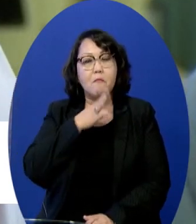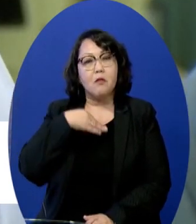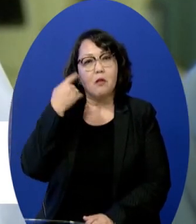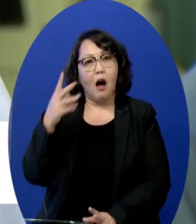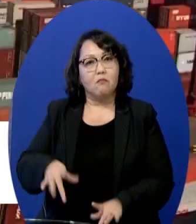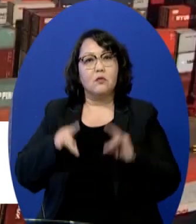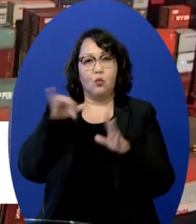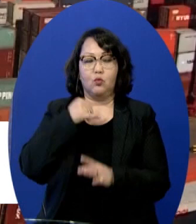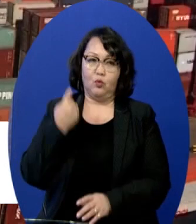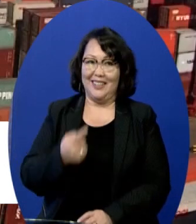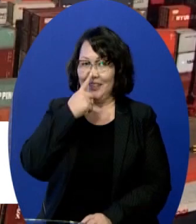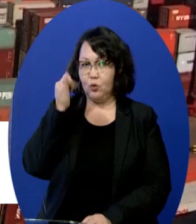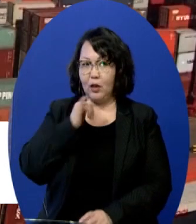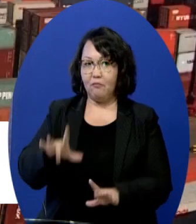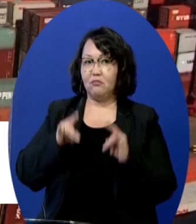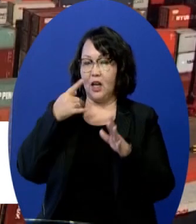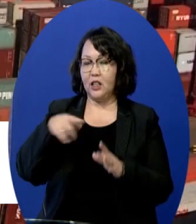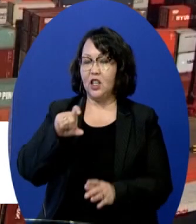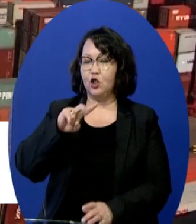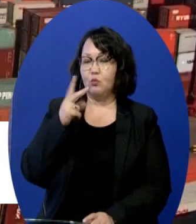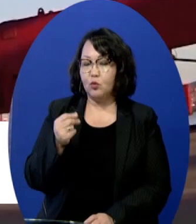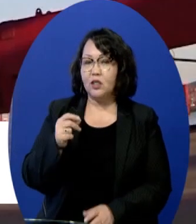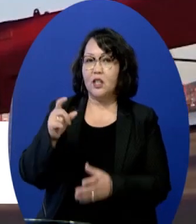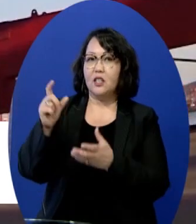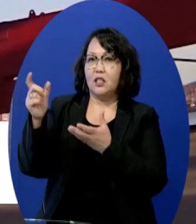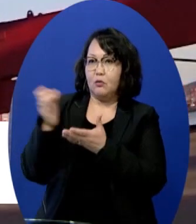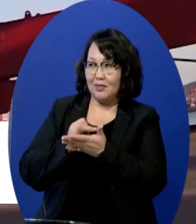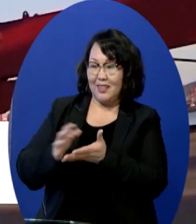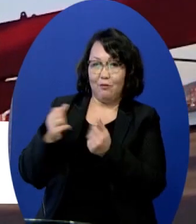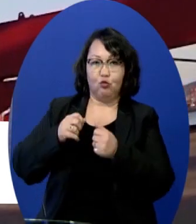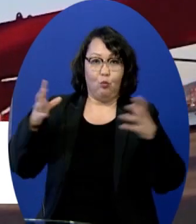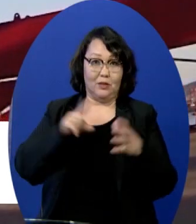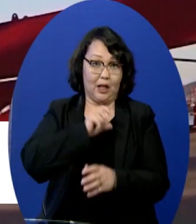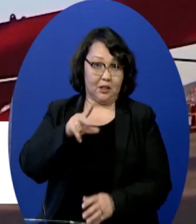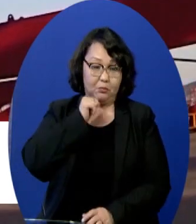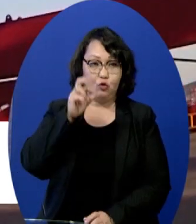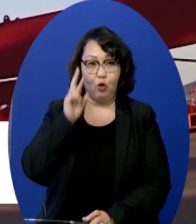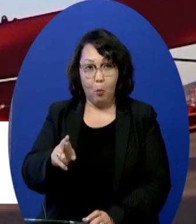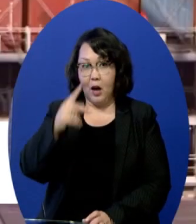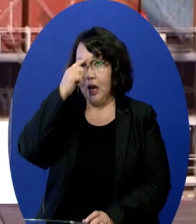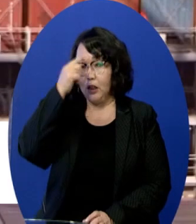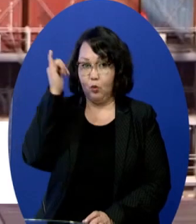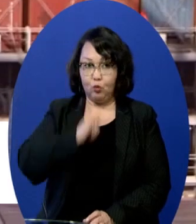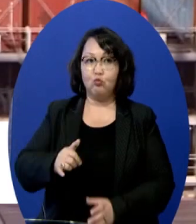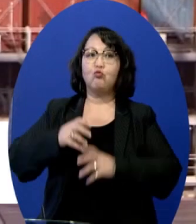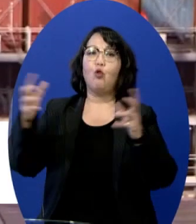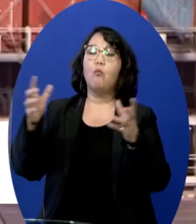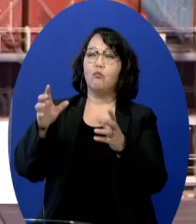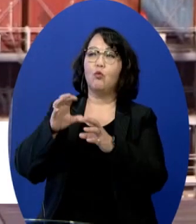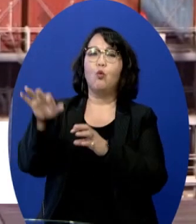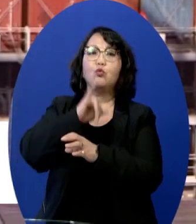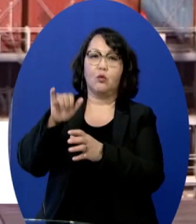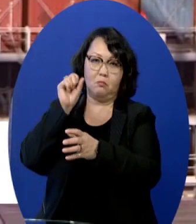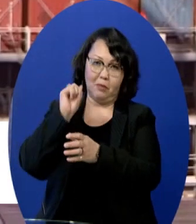юм. За мөн хятад улс Австралийн эрчим хүчний нүүрсний экспортынх нь том зах зээл бас биш, Япон, Энэтхэг зэрэг томоохон импортлогчд